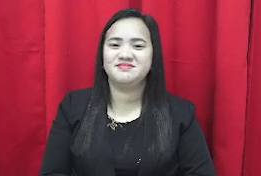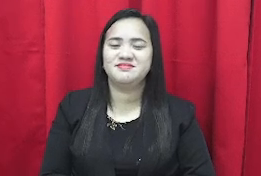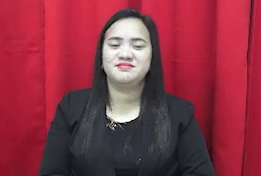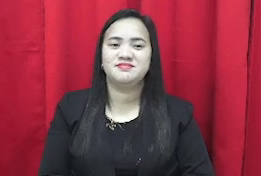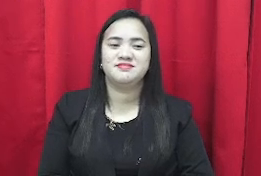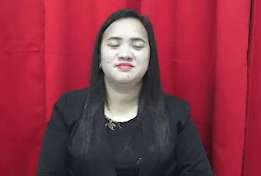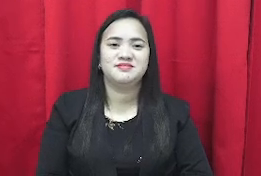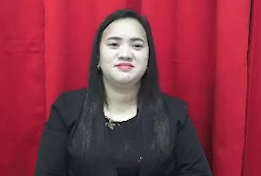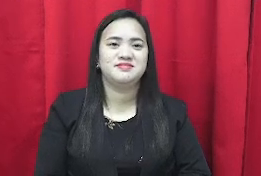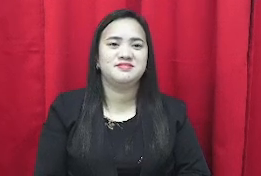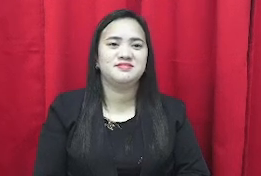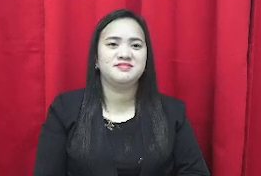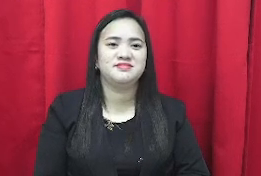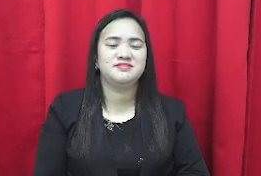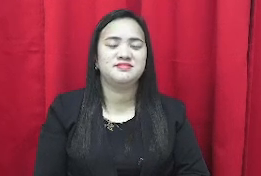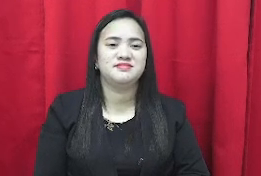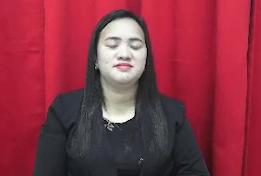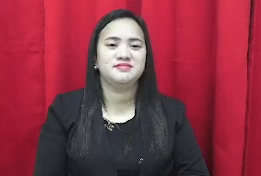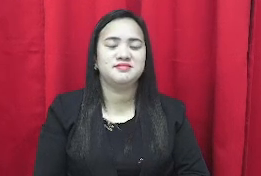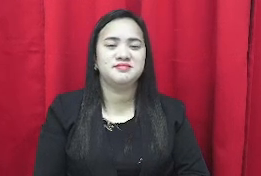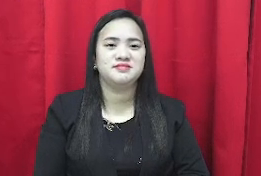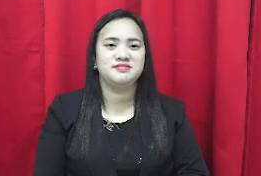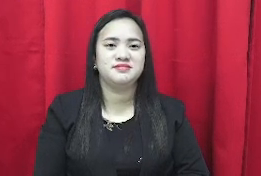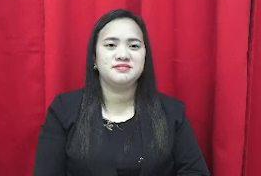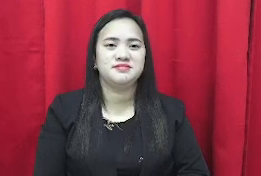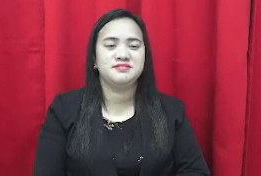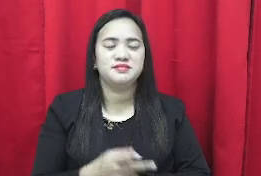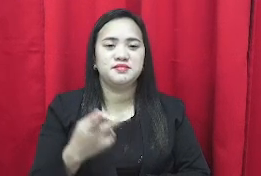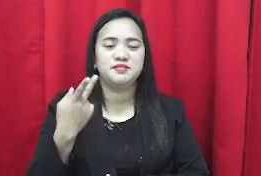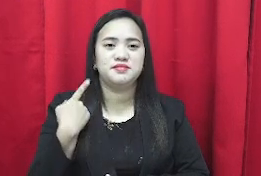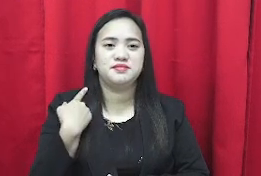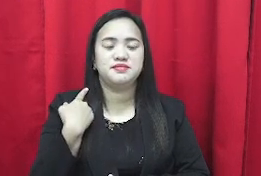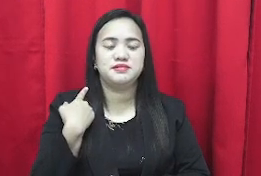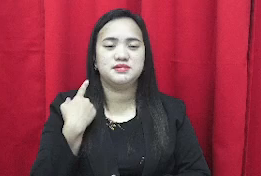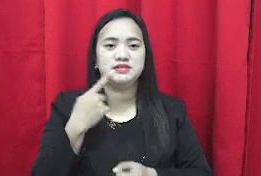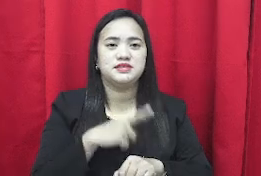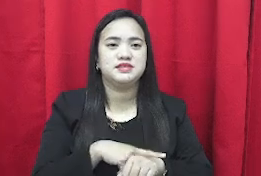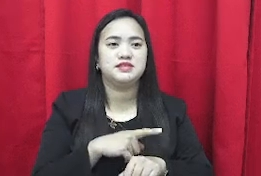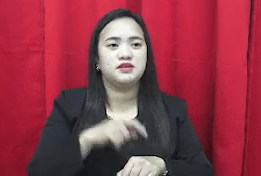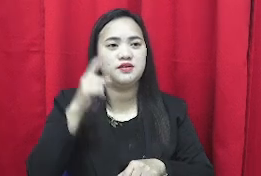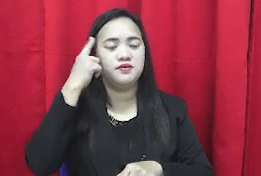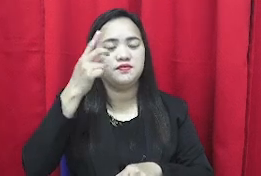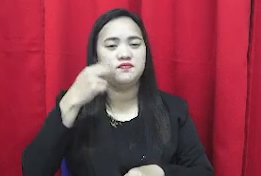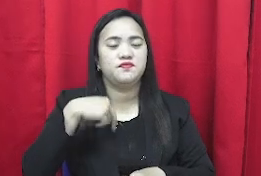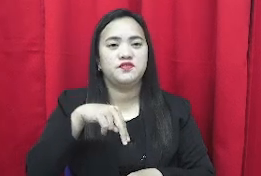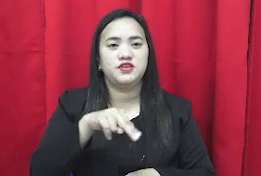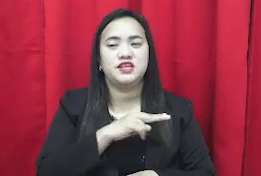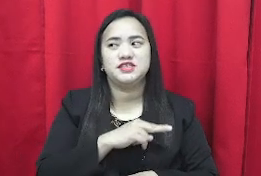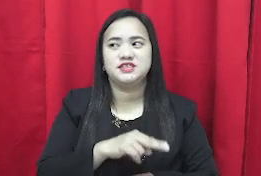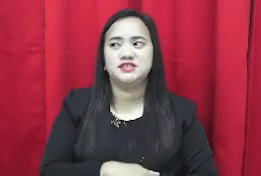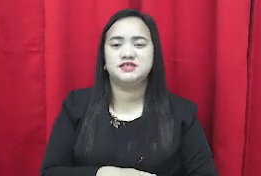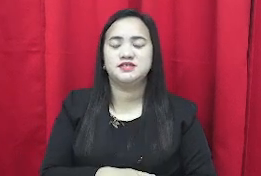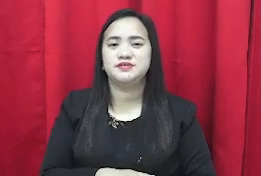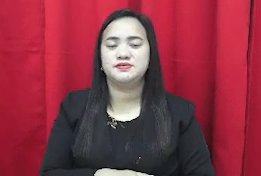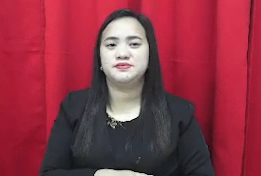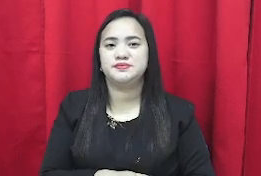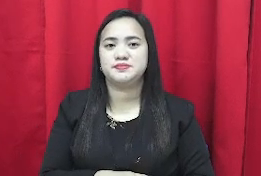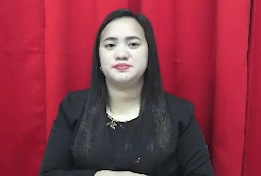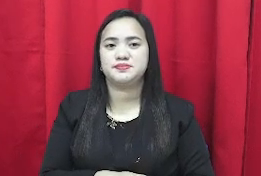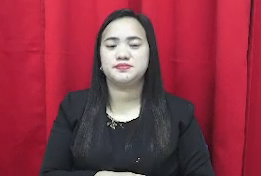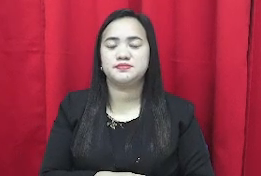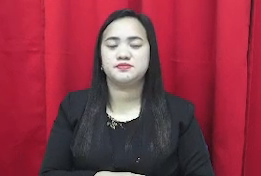ka-chat niyan e alam niyo m kapatid napapanahon na para makita natin yung ah